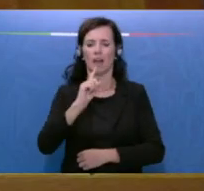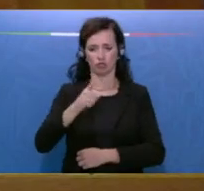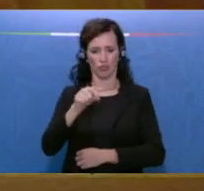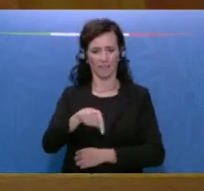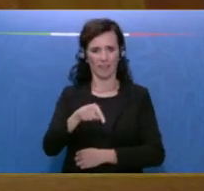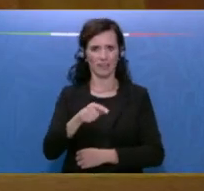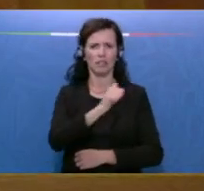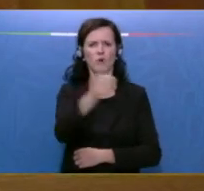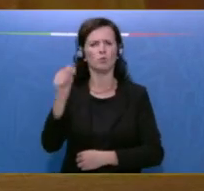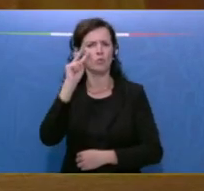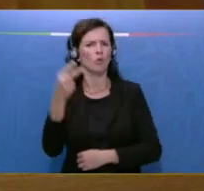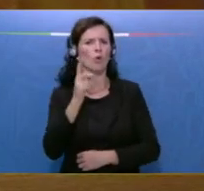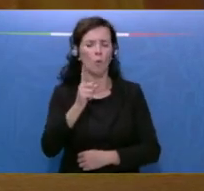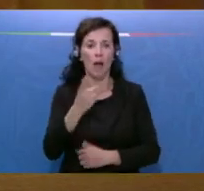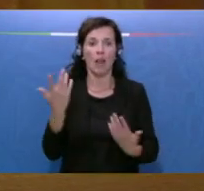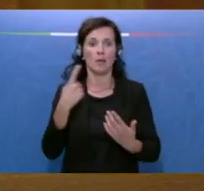it's